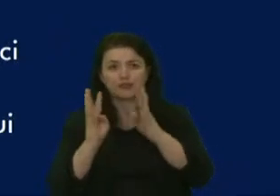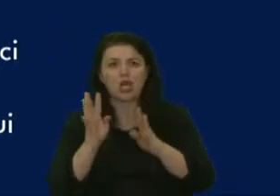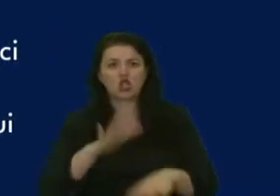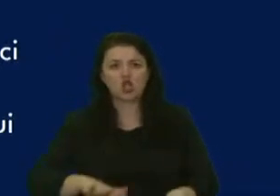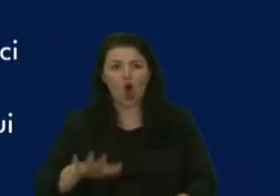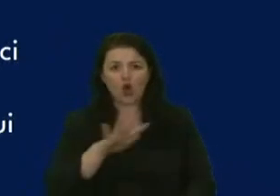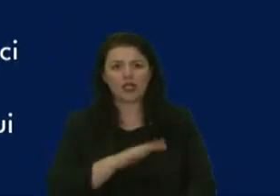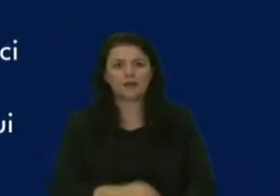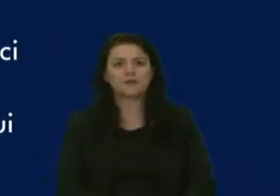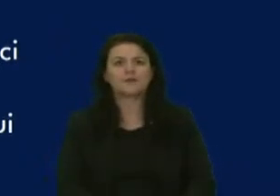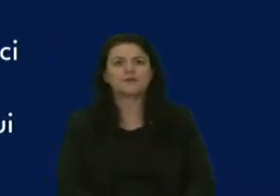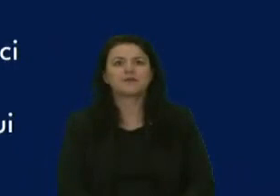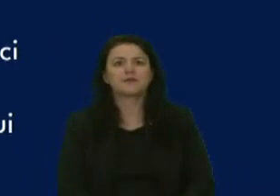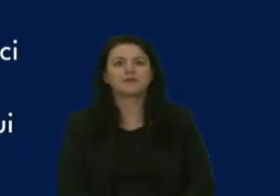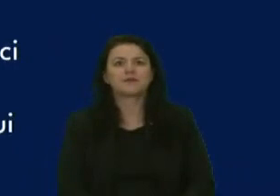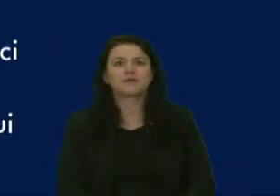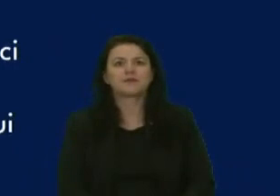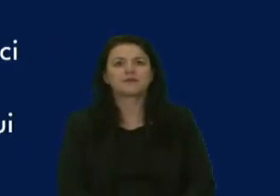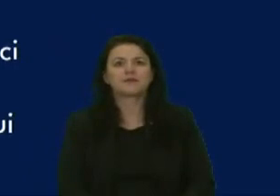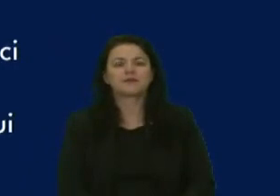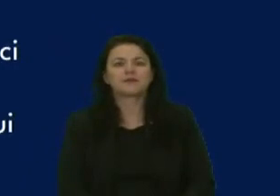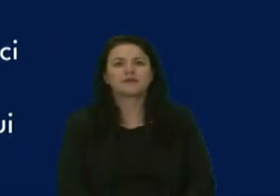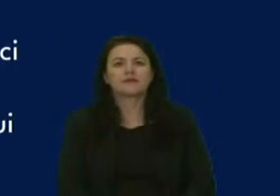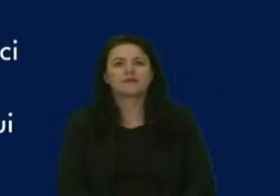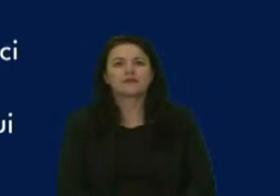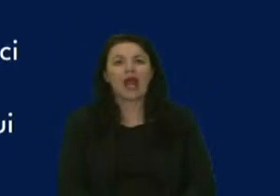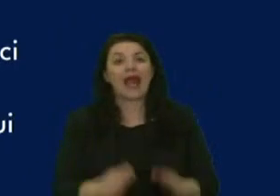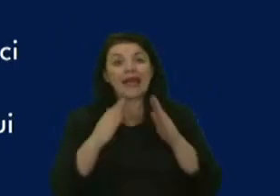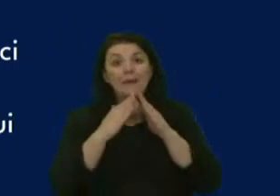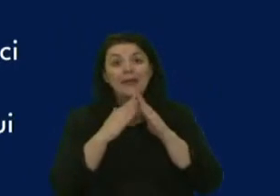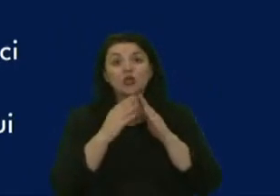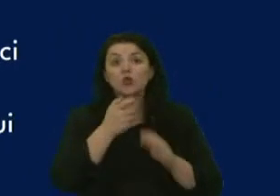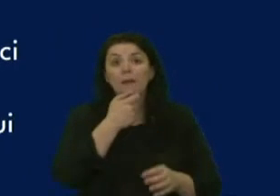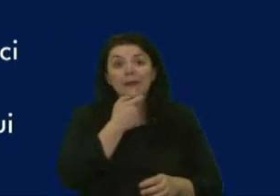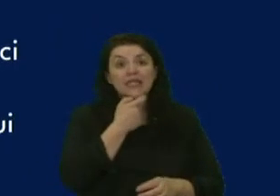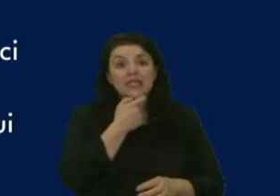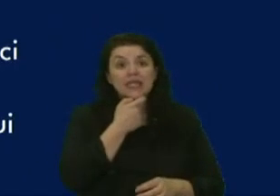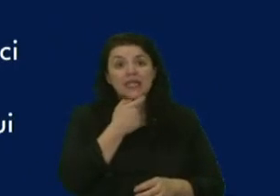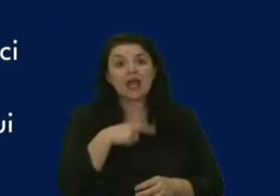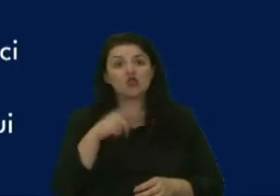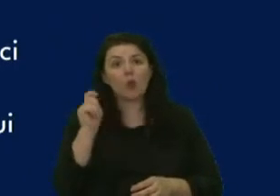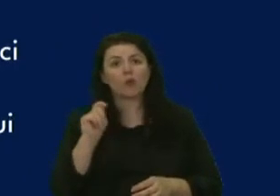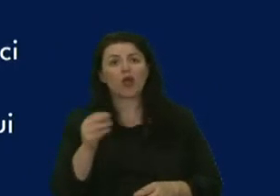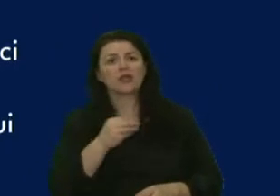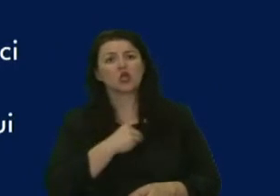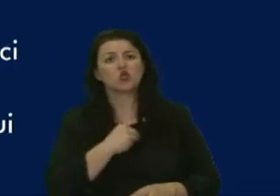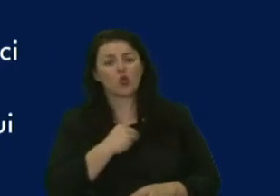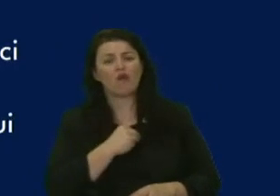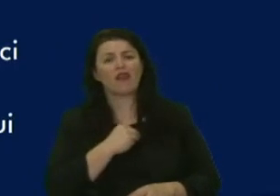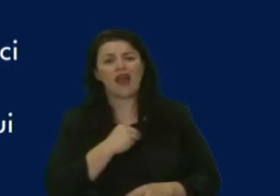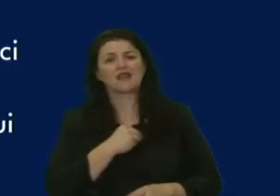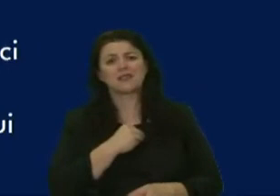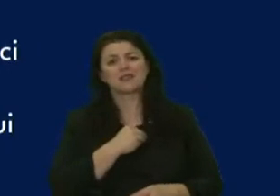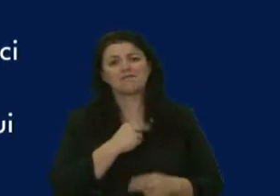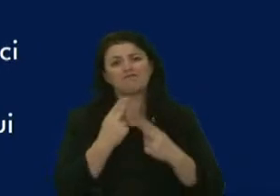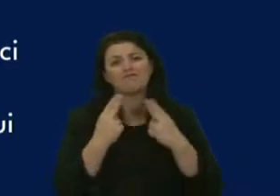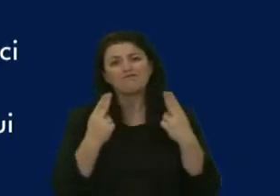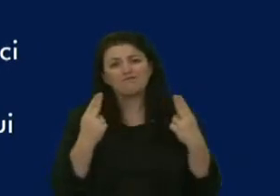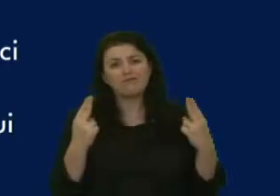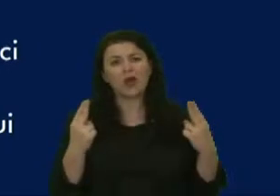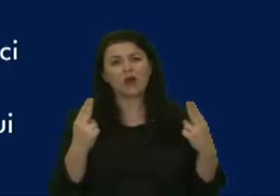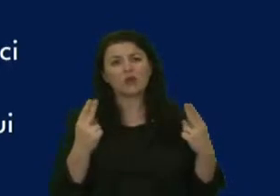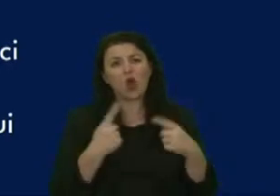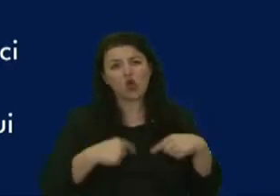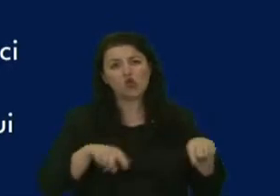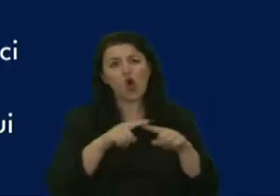zonă în privința căminului de bătrâni un un proiect de suflet La care ținem foarte foarte mult